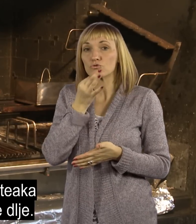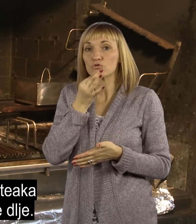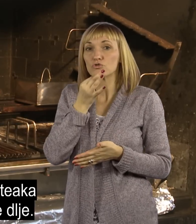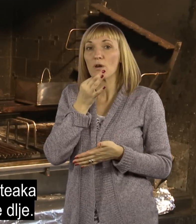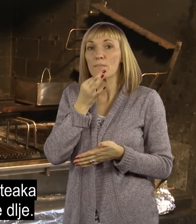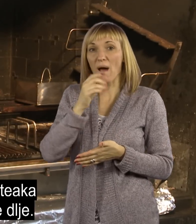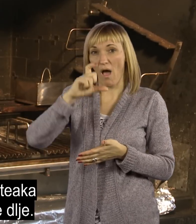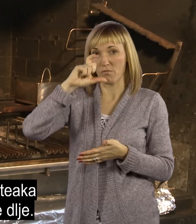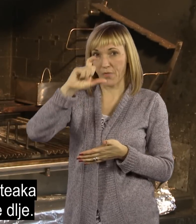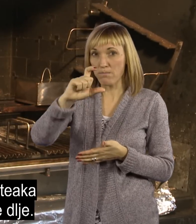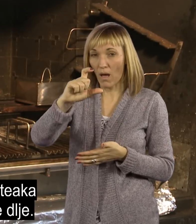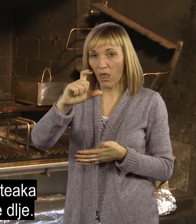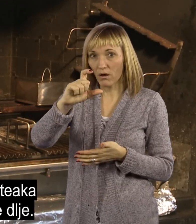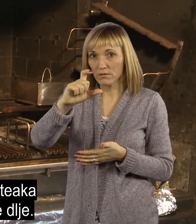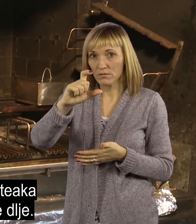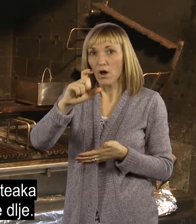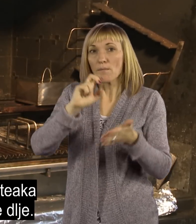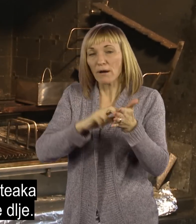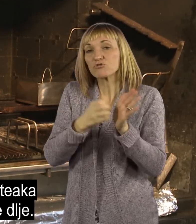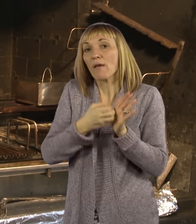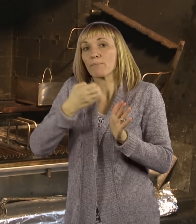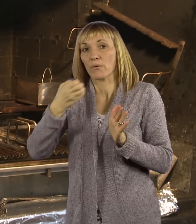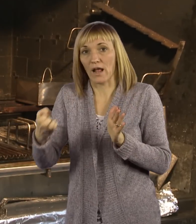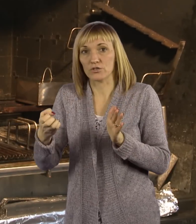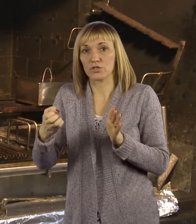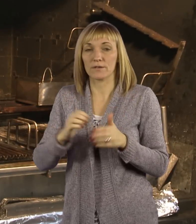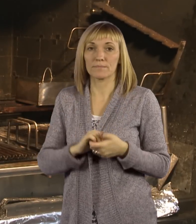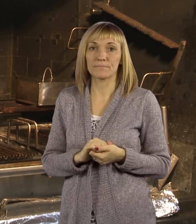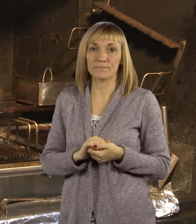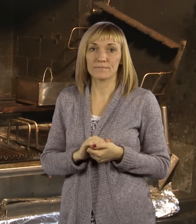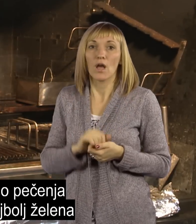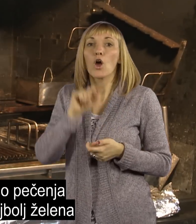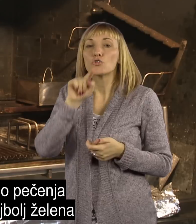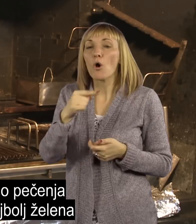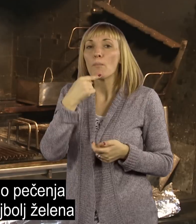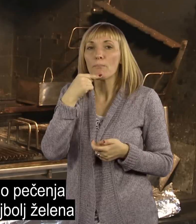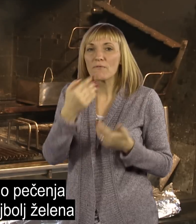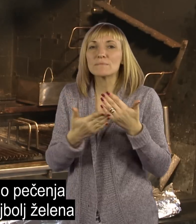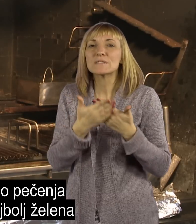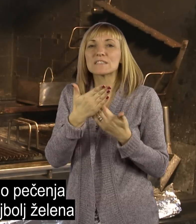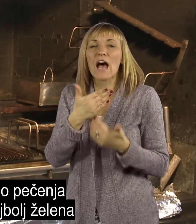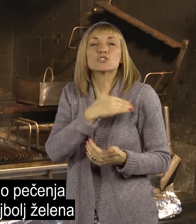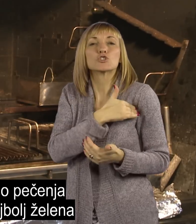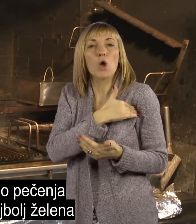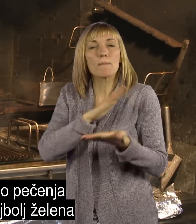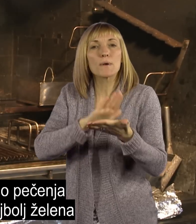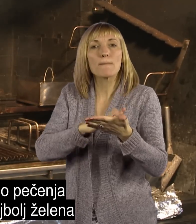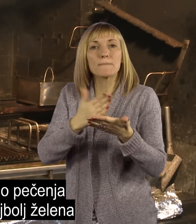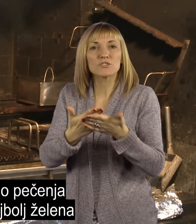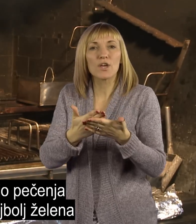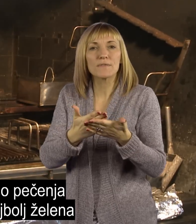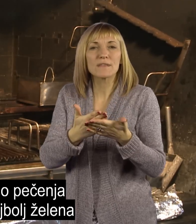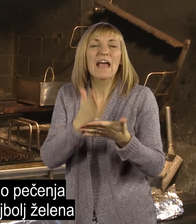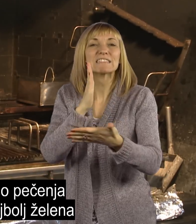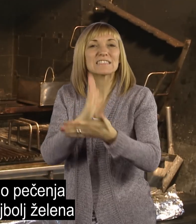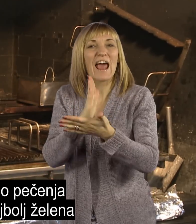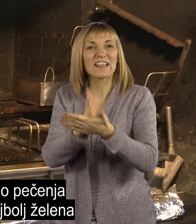je rezina steka debelejša, pa še dlje. To govorim za stopnjo pečenja